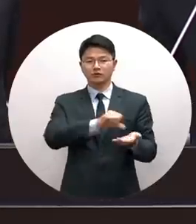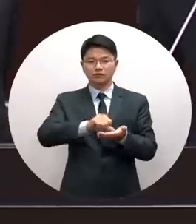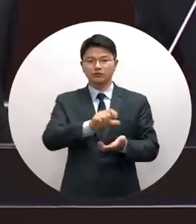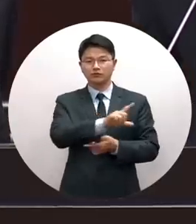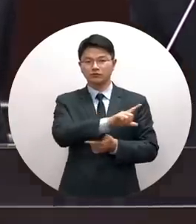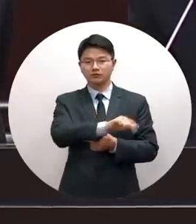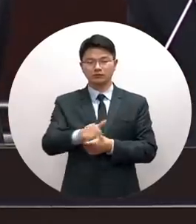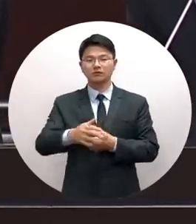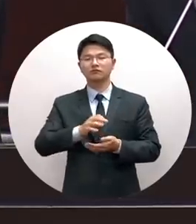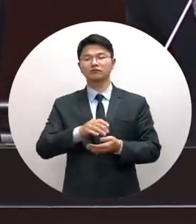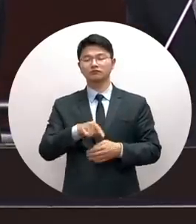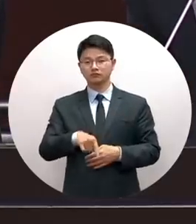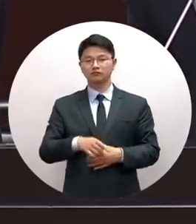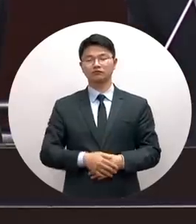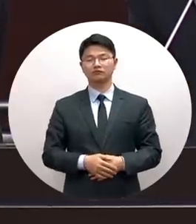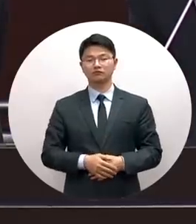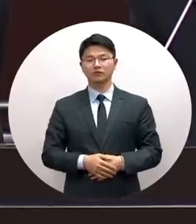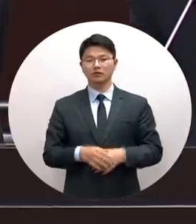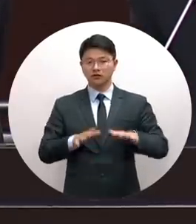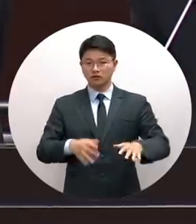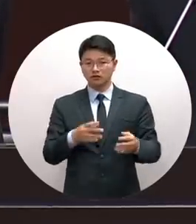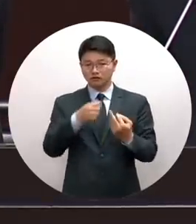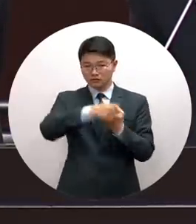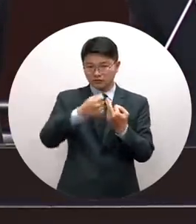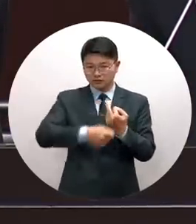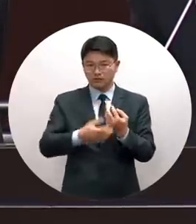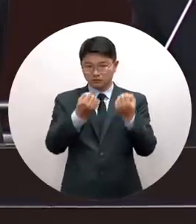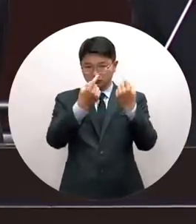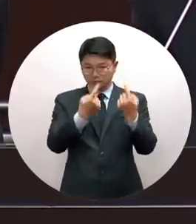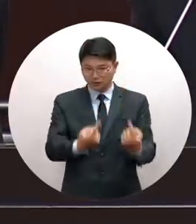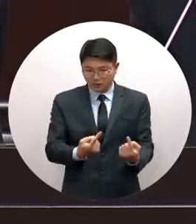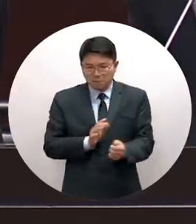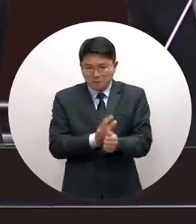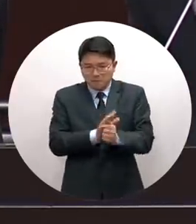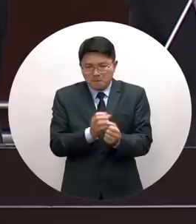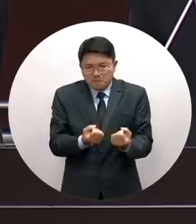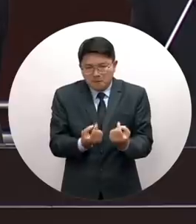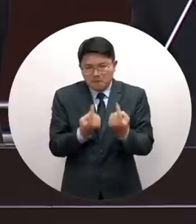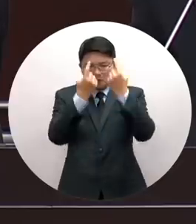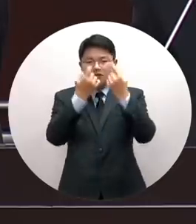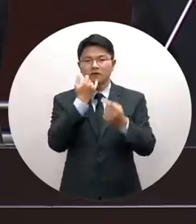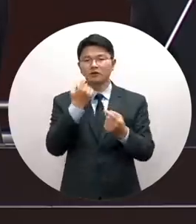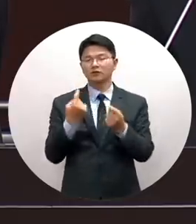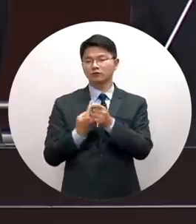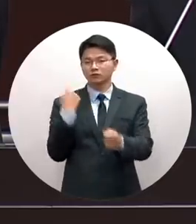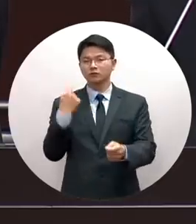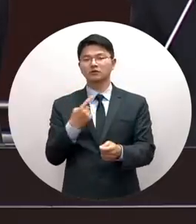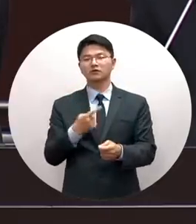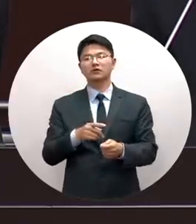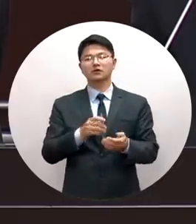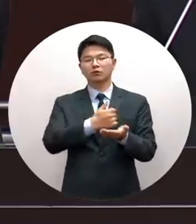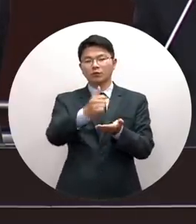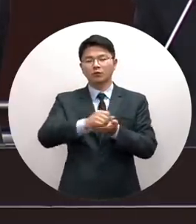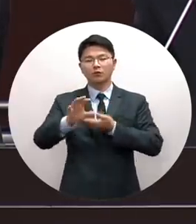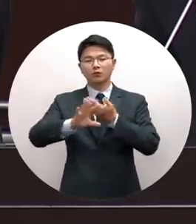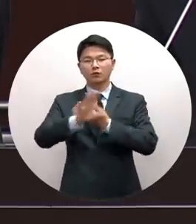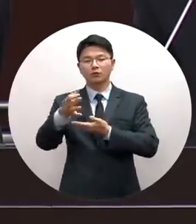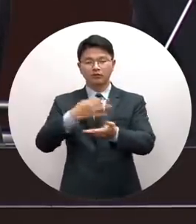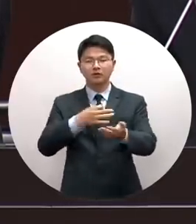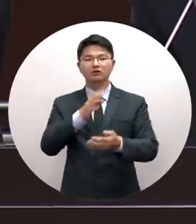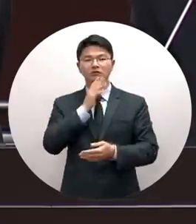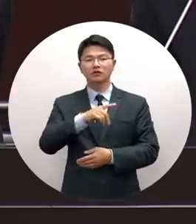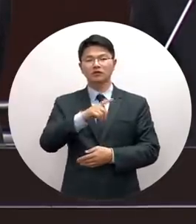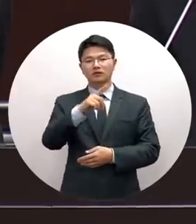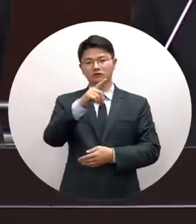讲，现在的价格会让它持续回稳，因为去年我们的香蕉出口只有1000多吨，今年绝对会到将